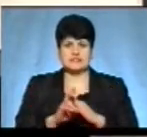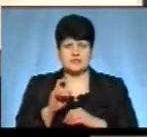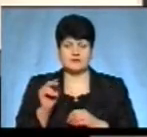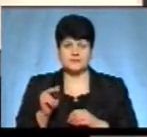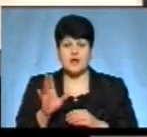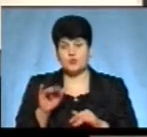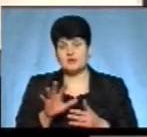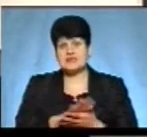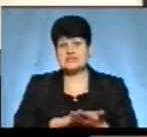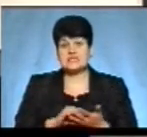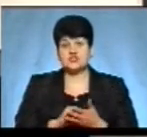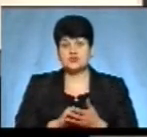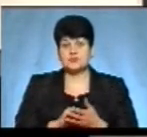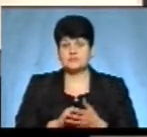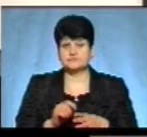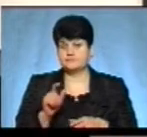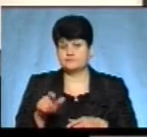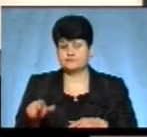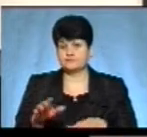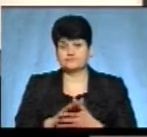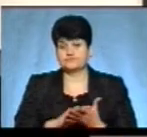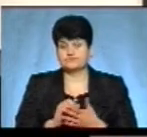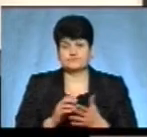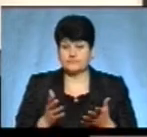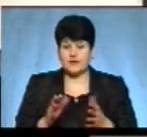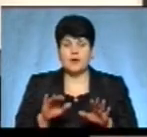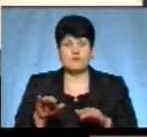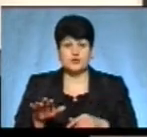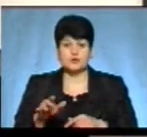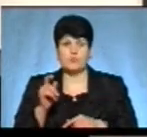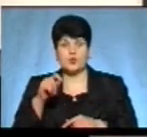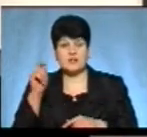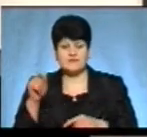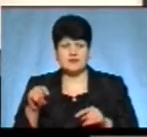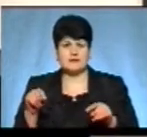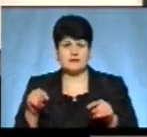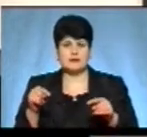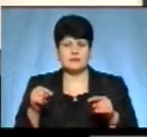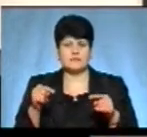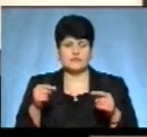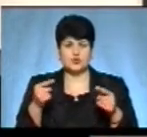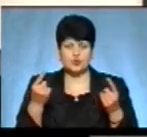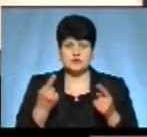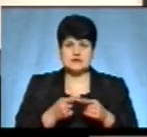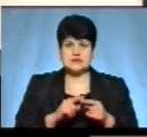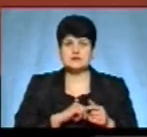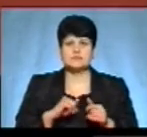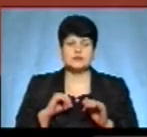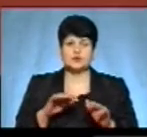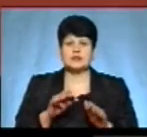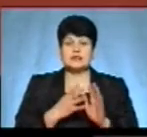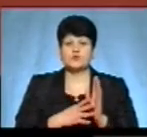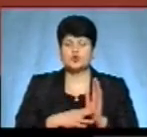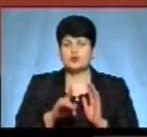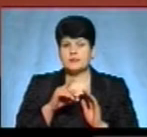просто фізично. Потім в час війни потихеньку відроджувався цей автокефальний рух. І нарешті з